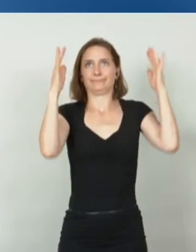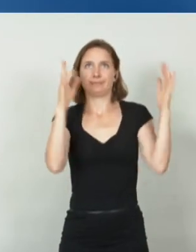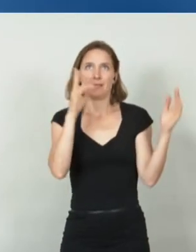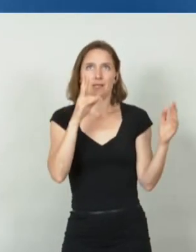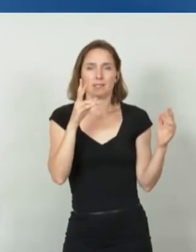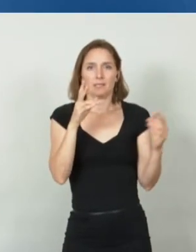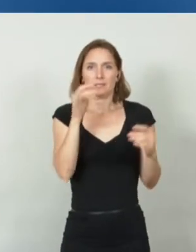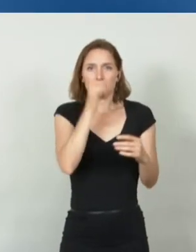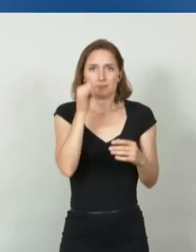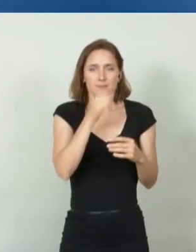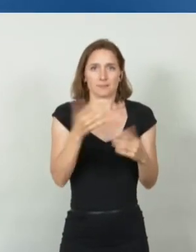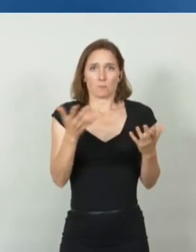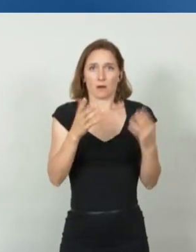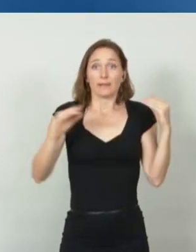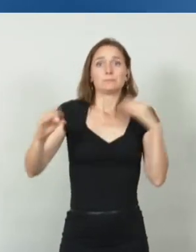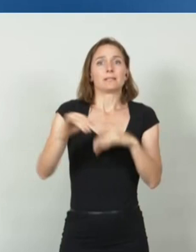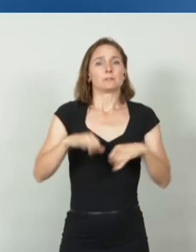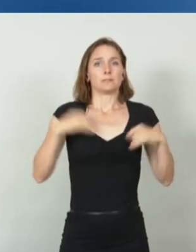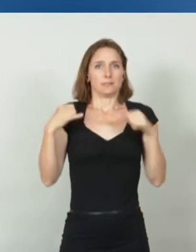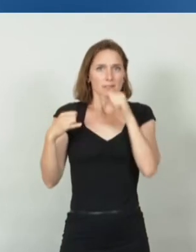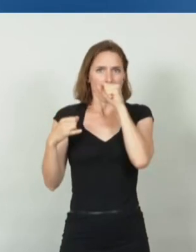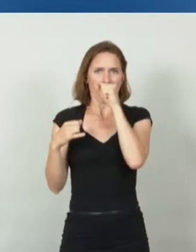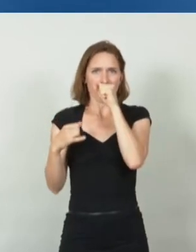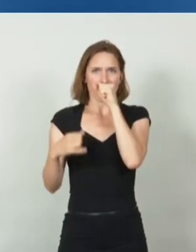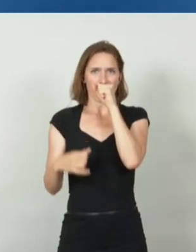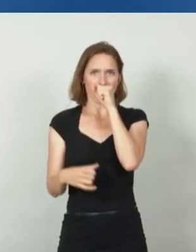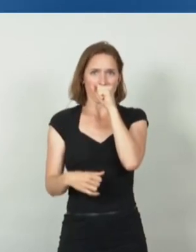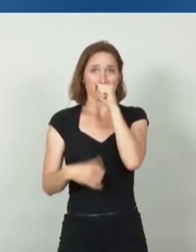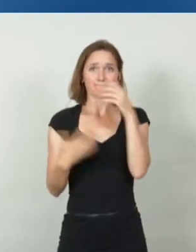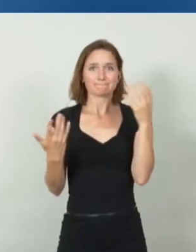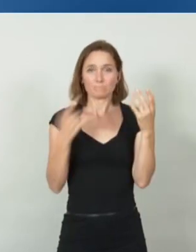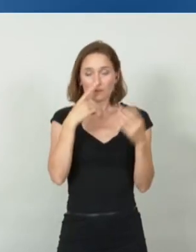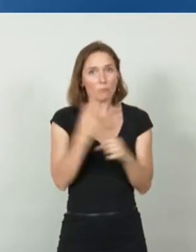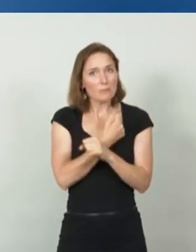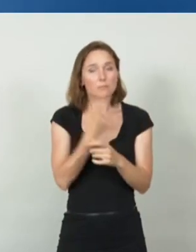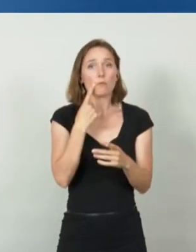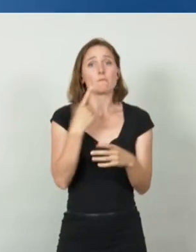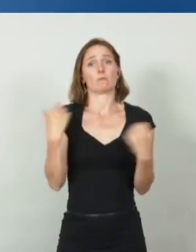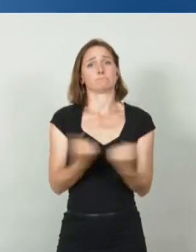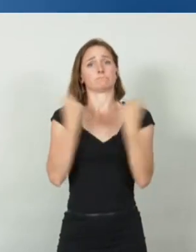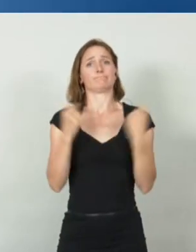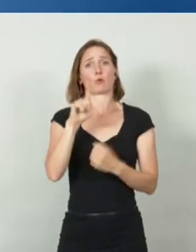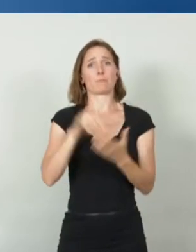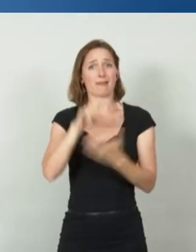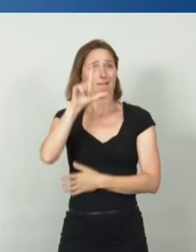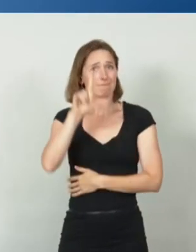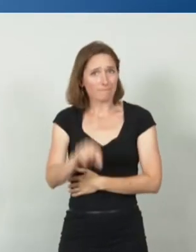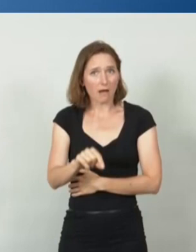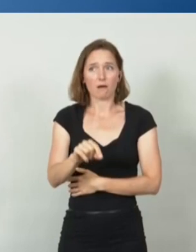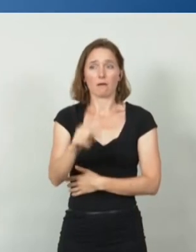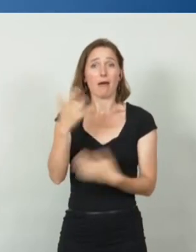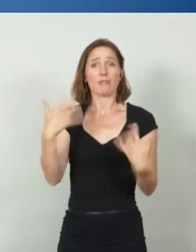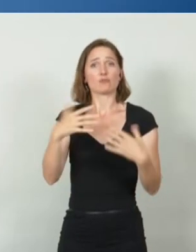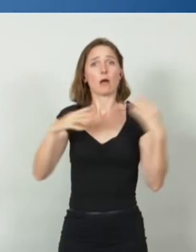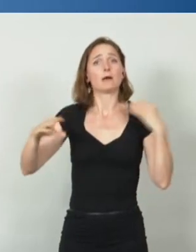moi je trouve ça absolument ahurissant c'est-à-dire que vous avez fait campagne en 2020 il était déjà prévu avant 2020 ce fameux espace jeunesse